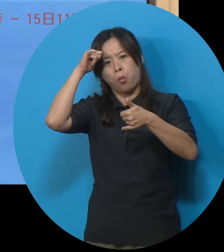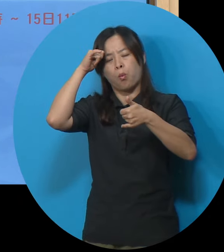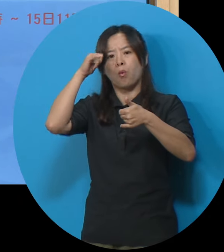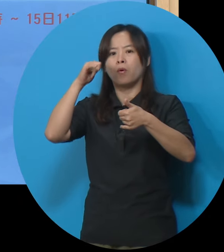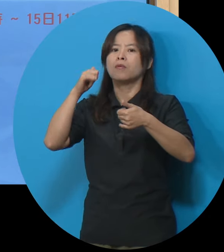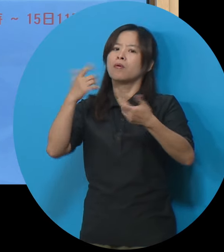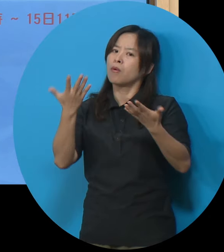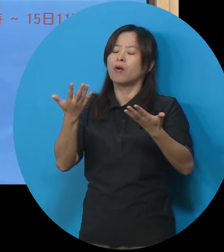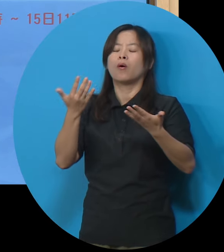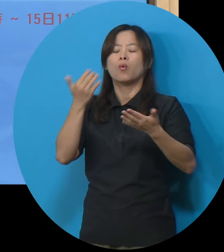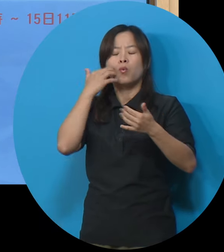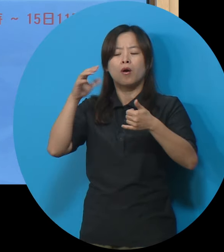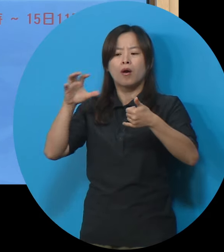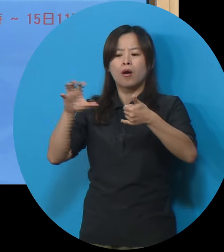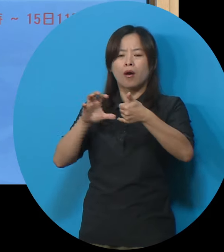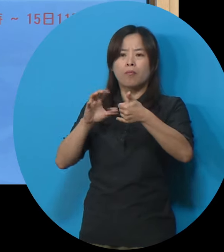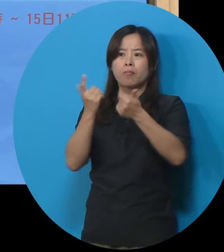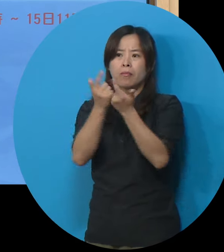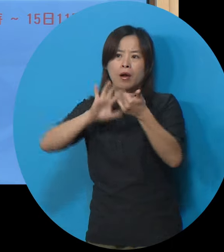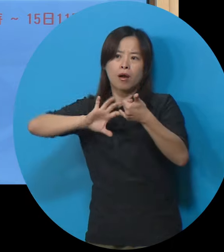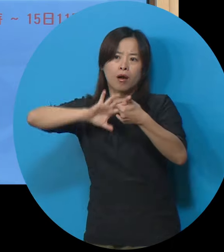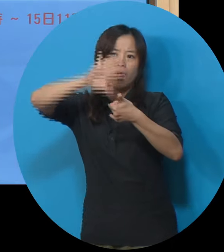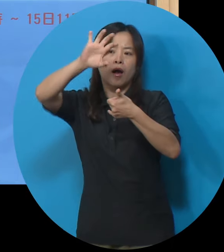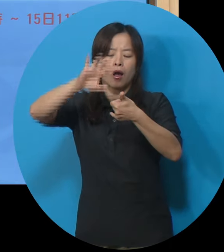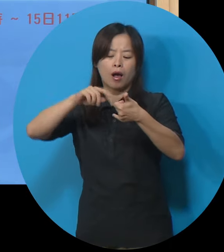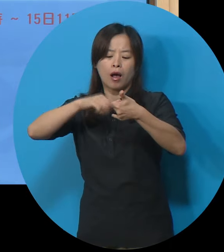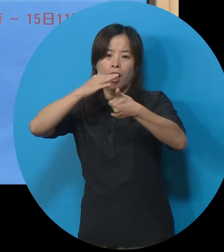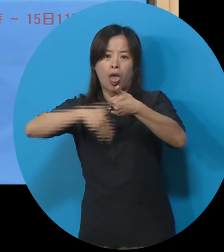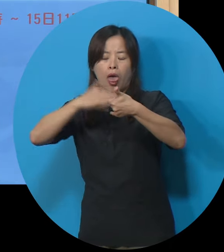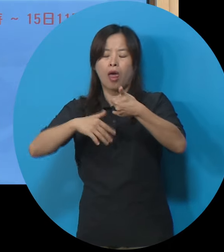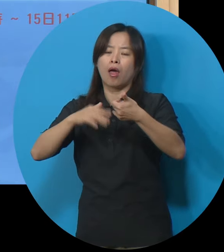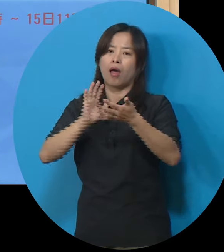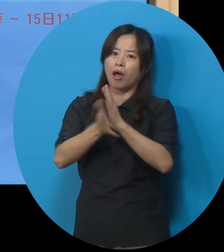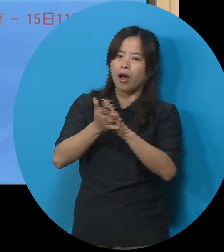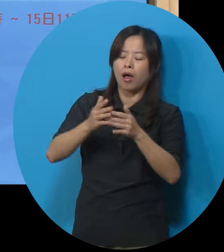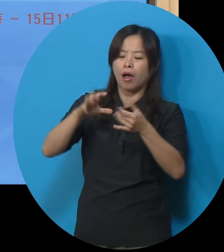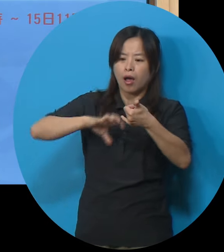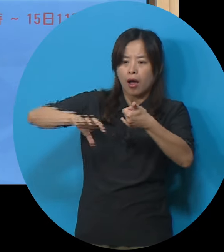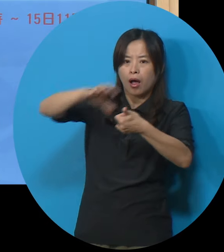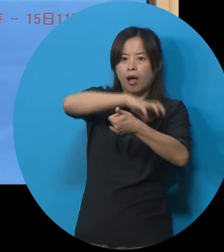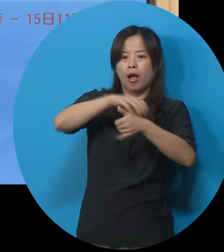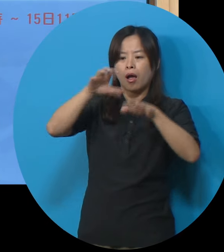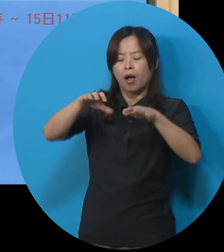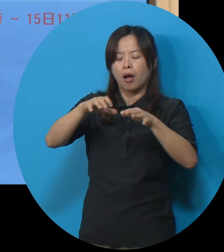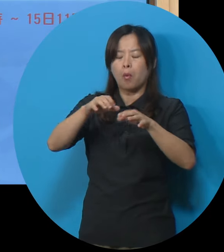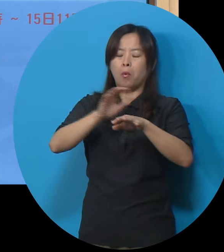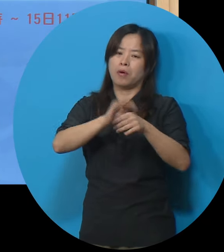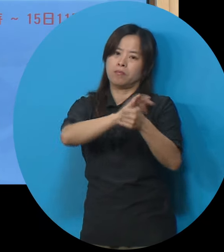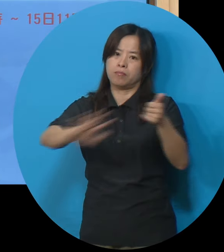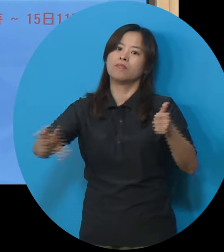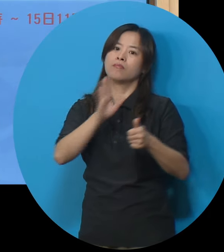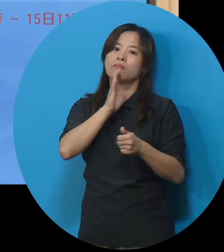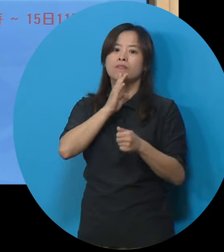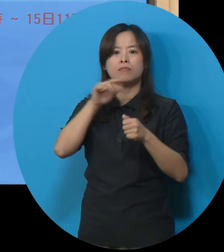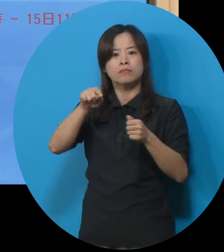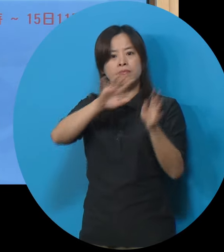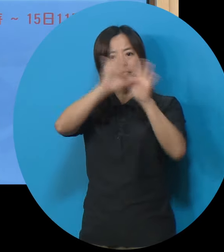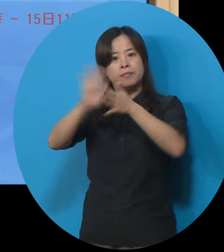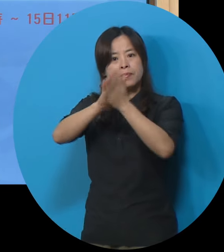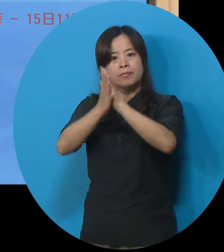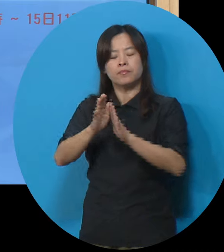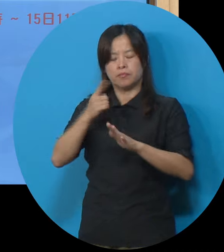譬如说如果它的路径稍微往北偏对我们南部地区的降雨或者是其他地区降雨的范围也会受到影响那这方面